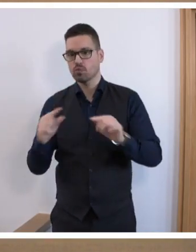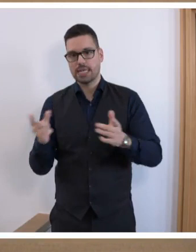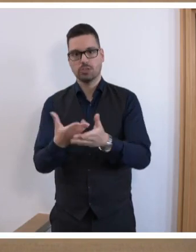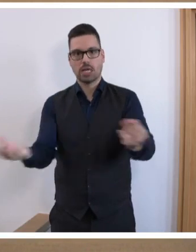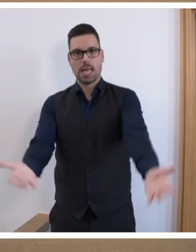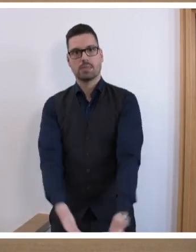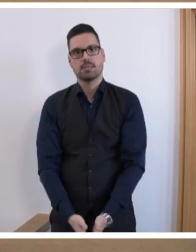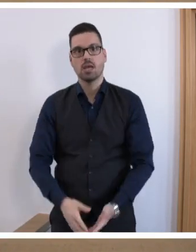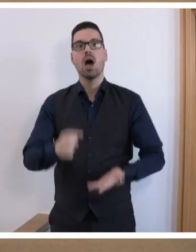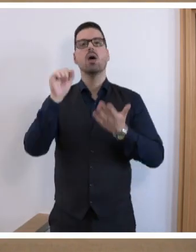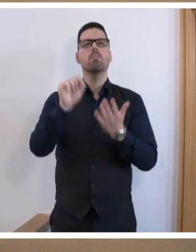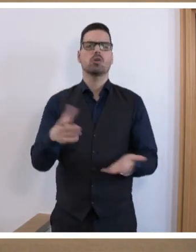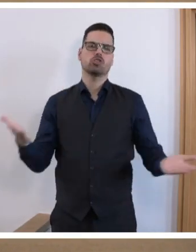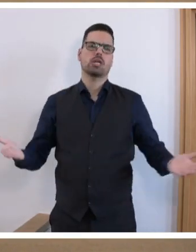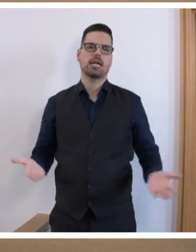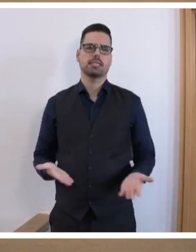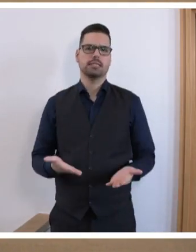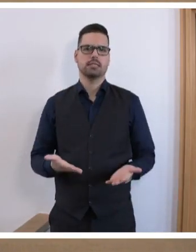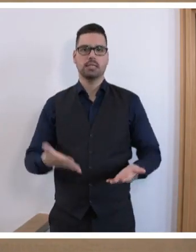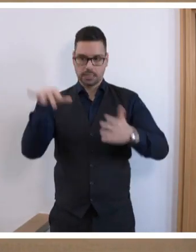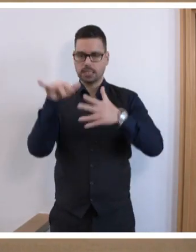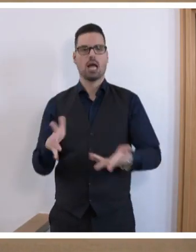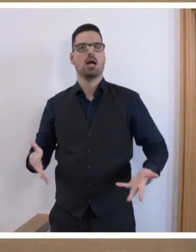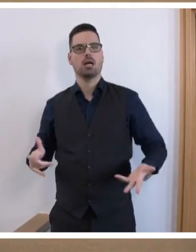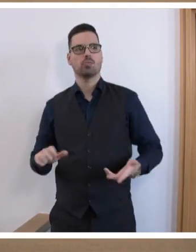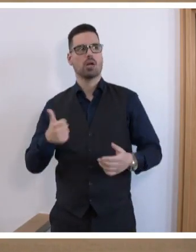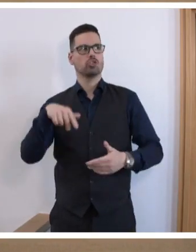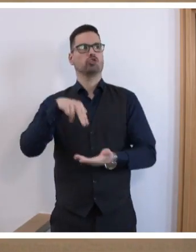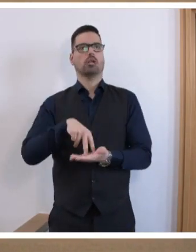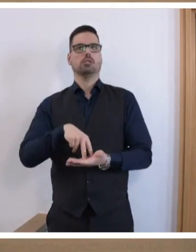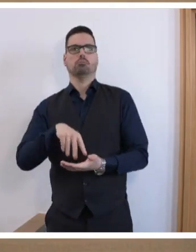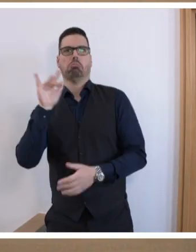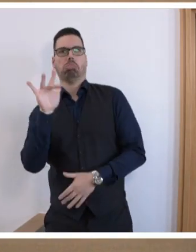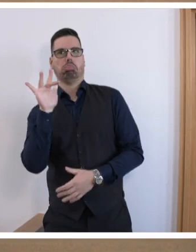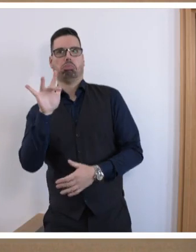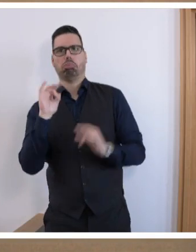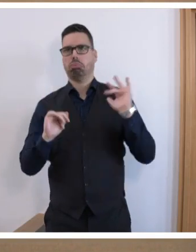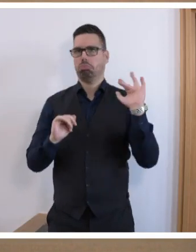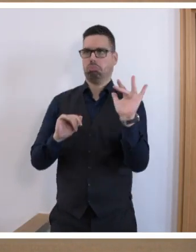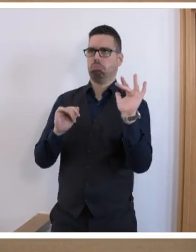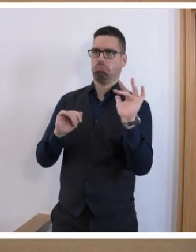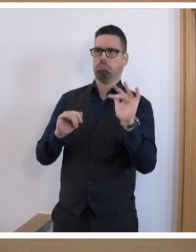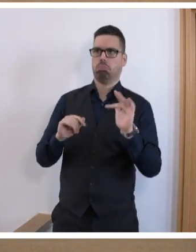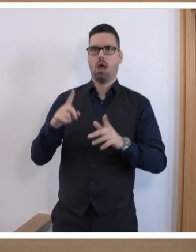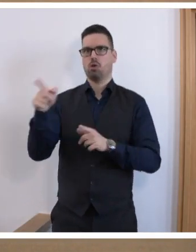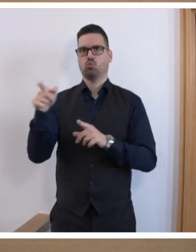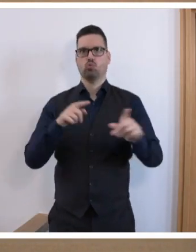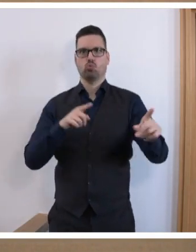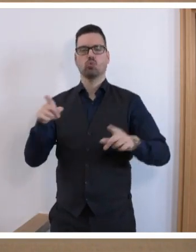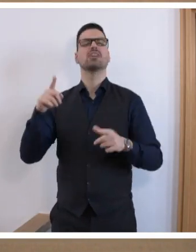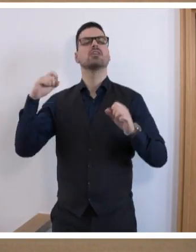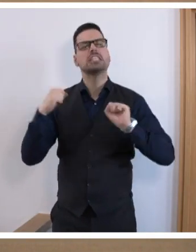die Möglichkeiten, was zu machen. Es macht keinen Sinn, wenn der eine MdB sich hinstellt und was kritisiert, was die eigene SPD verantwortet. Tun Sie